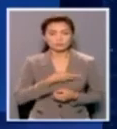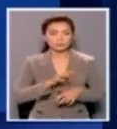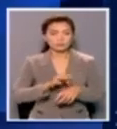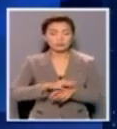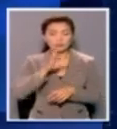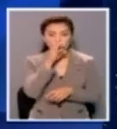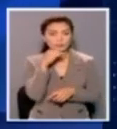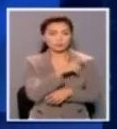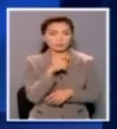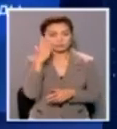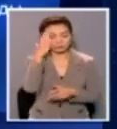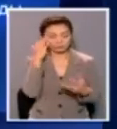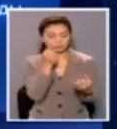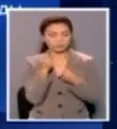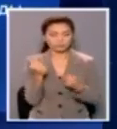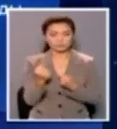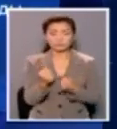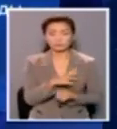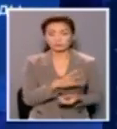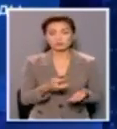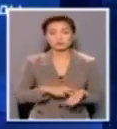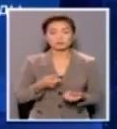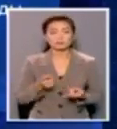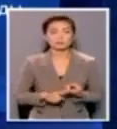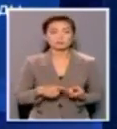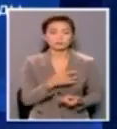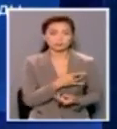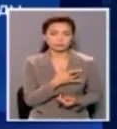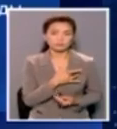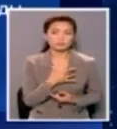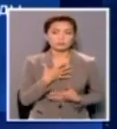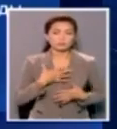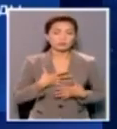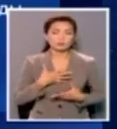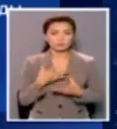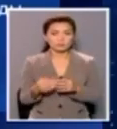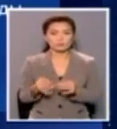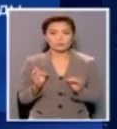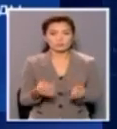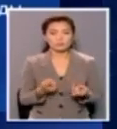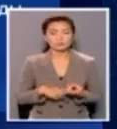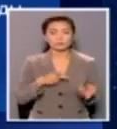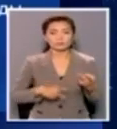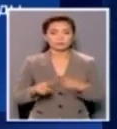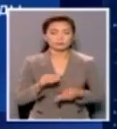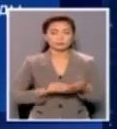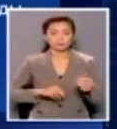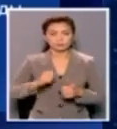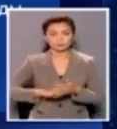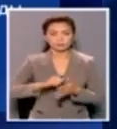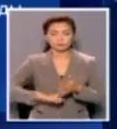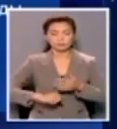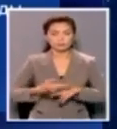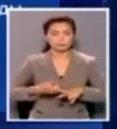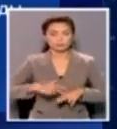Сондықтан көп адамдар ұйқысынан оянбай қалып жатады. Дәрігерлер жүректен тыныс жолы нашарлаудан көз жұмды дейді.